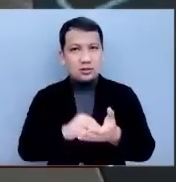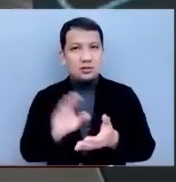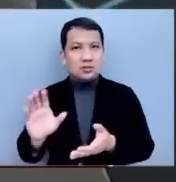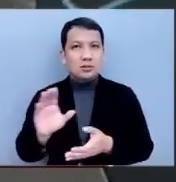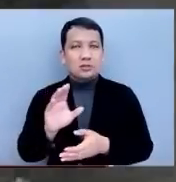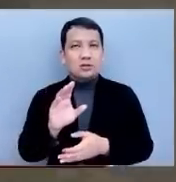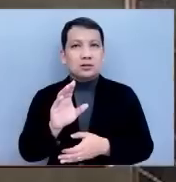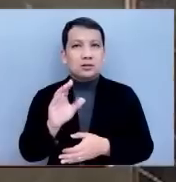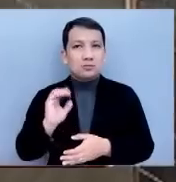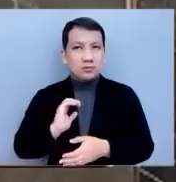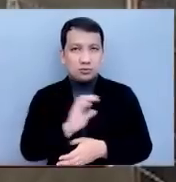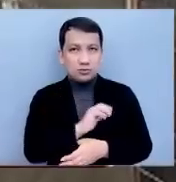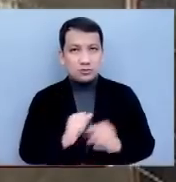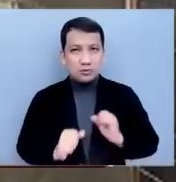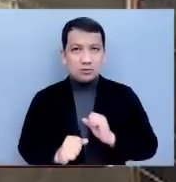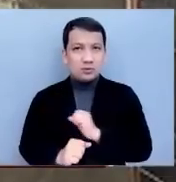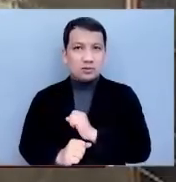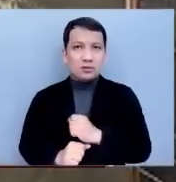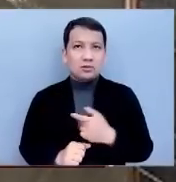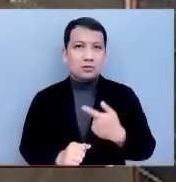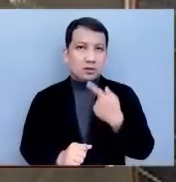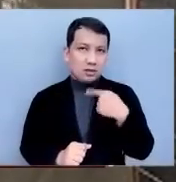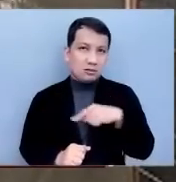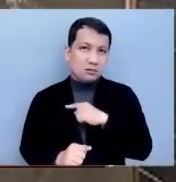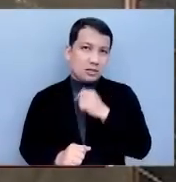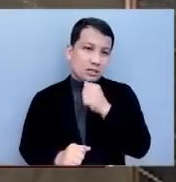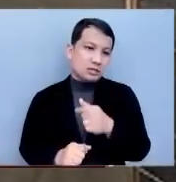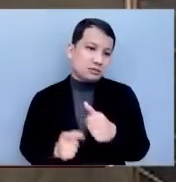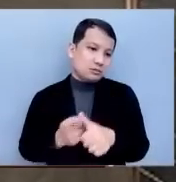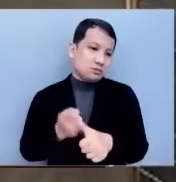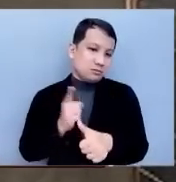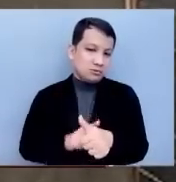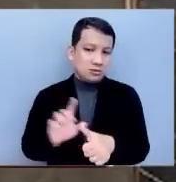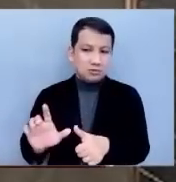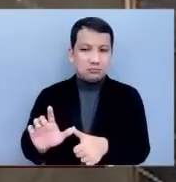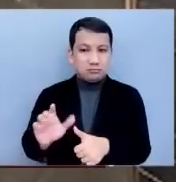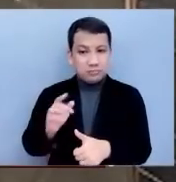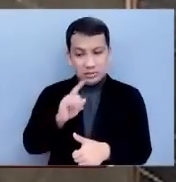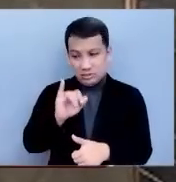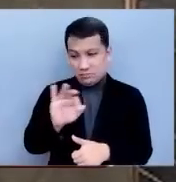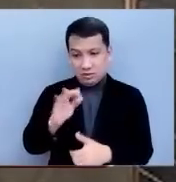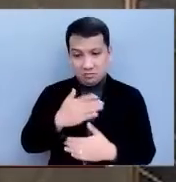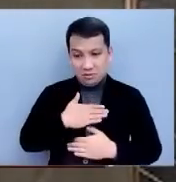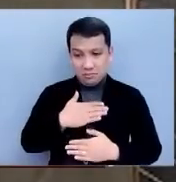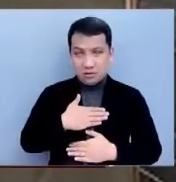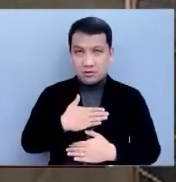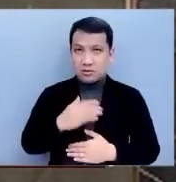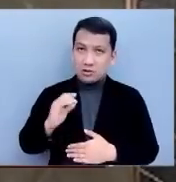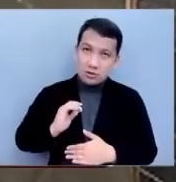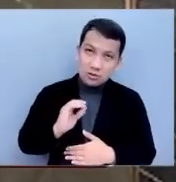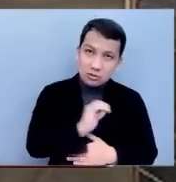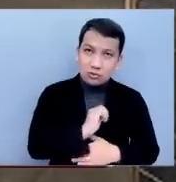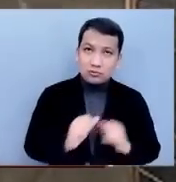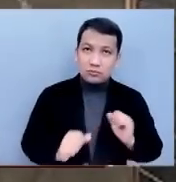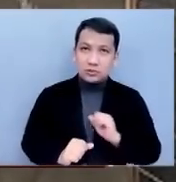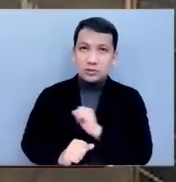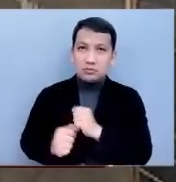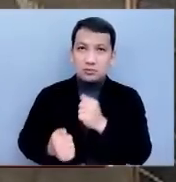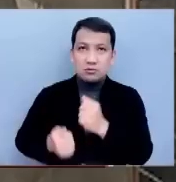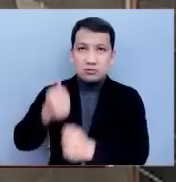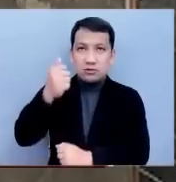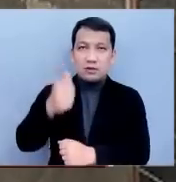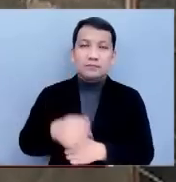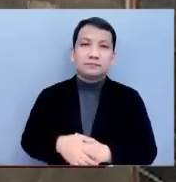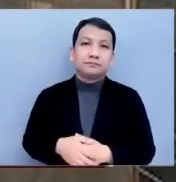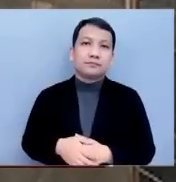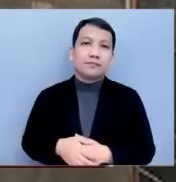mambabatas. Am I happy? Well, that is the version that the House and the Senate has passed. And